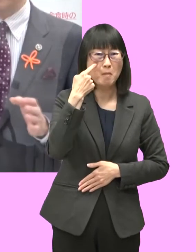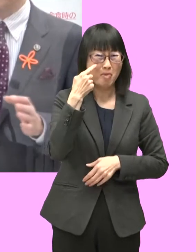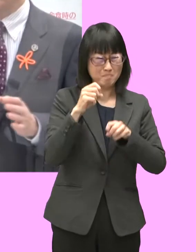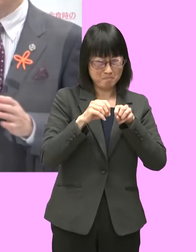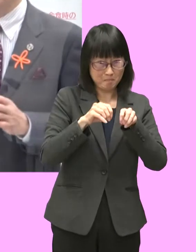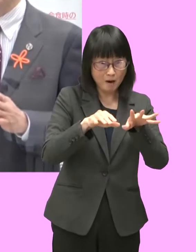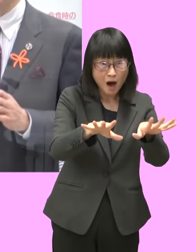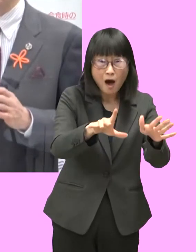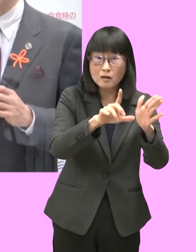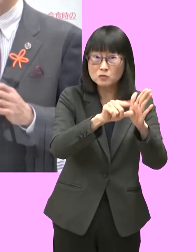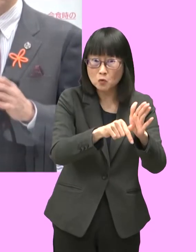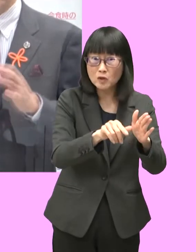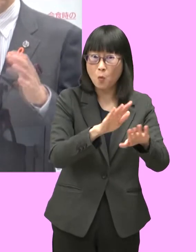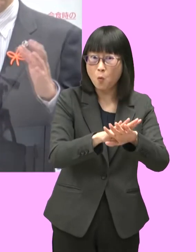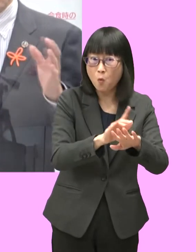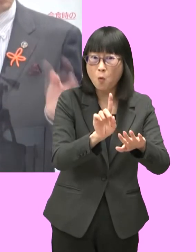に